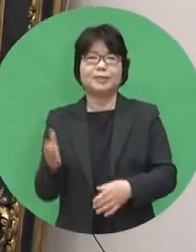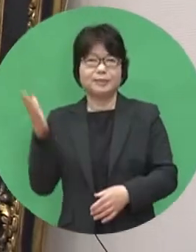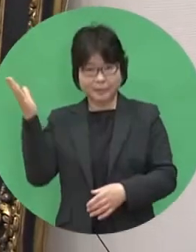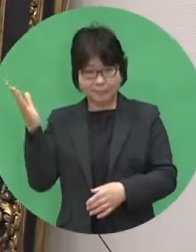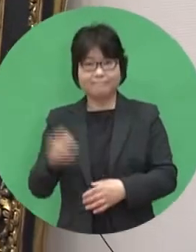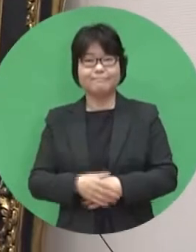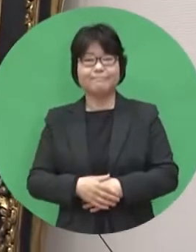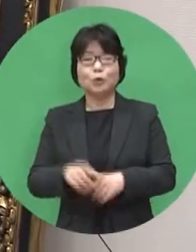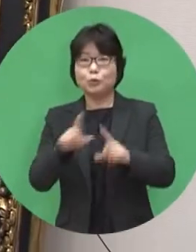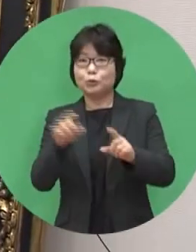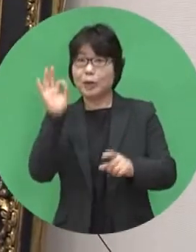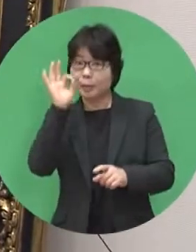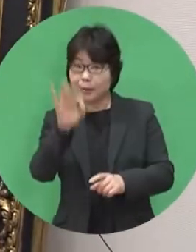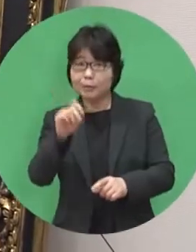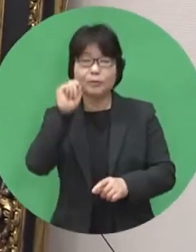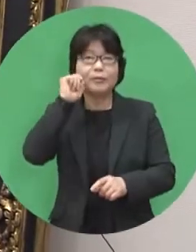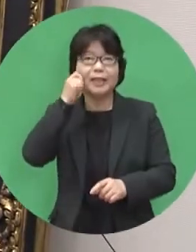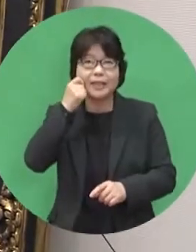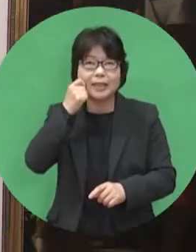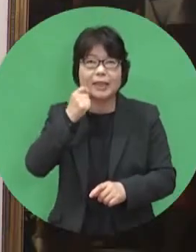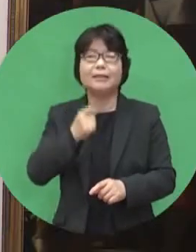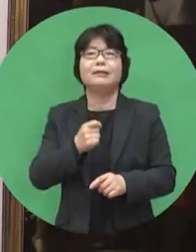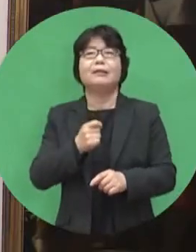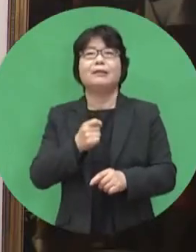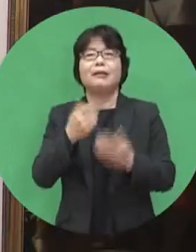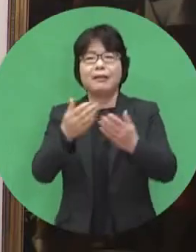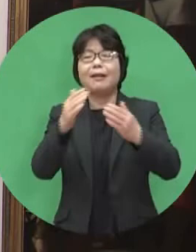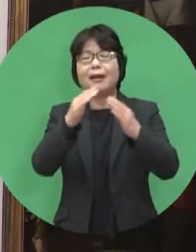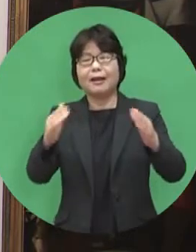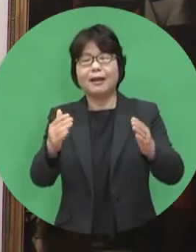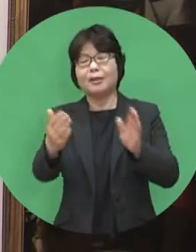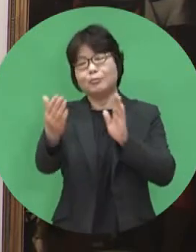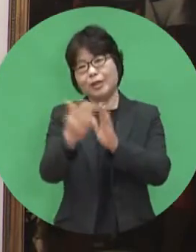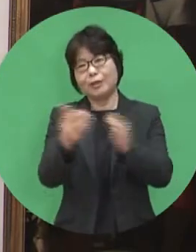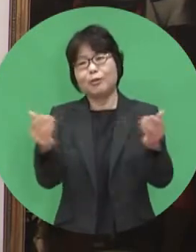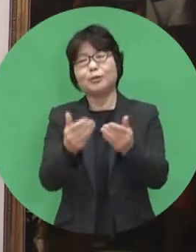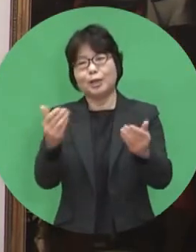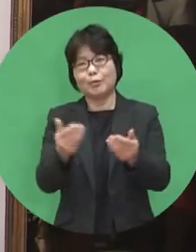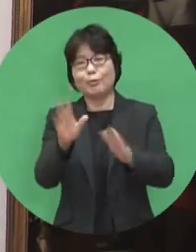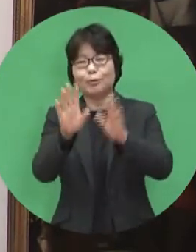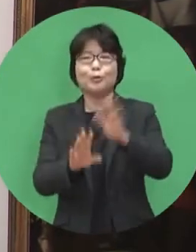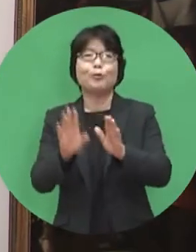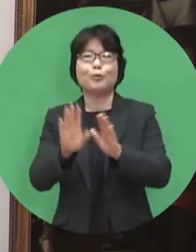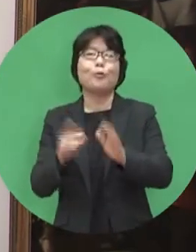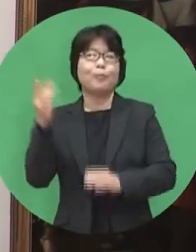一般には見ることができない展覧会に向けての作業風景です。